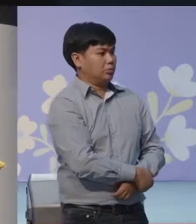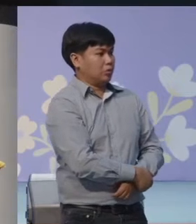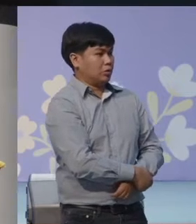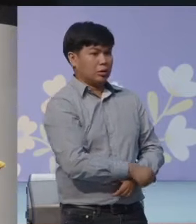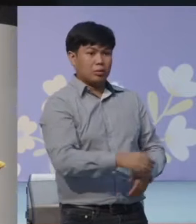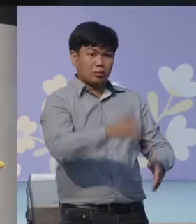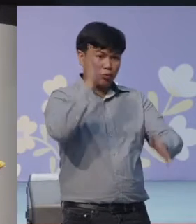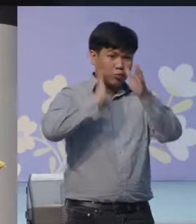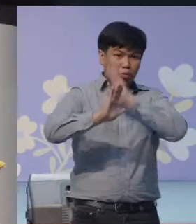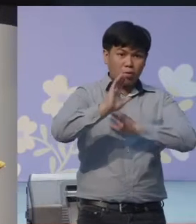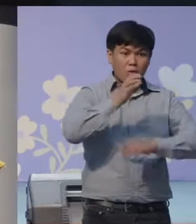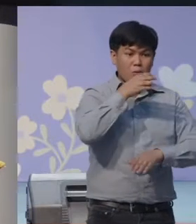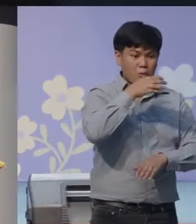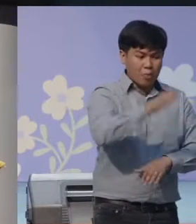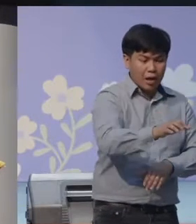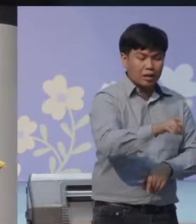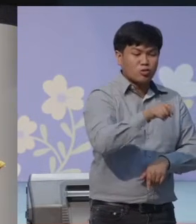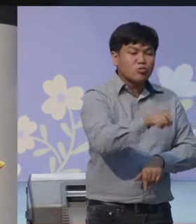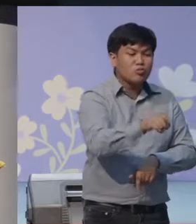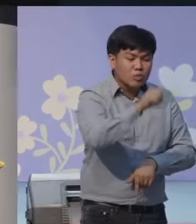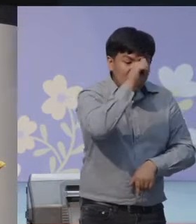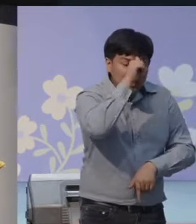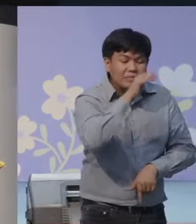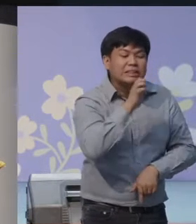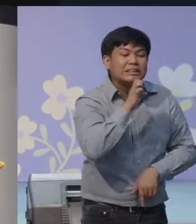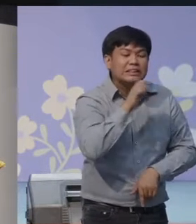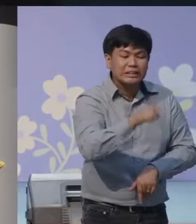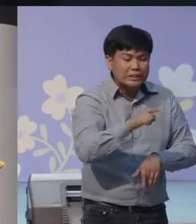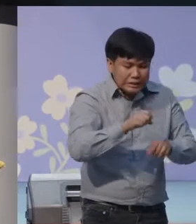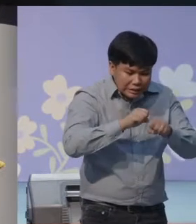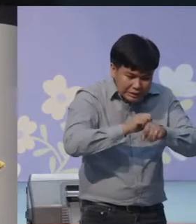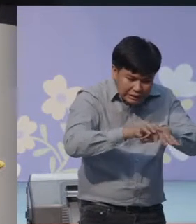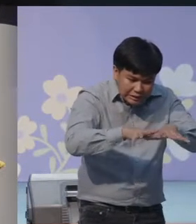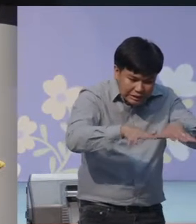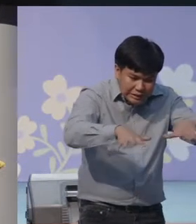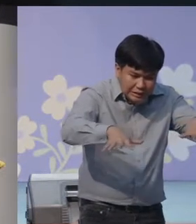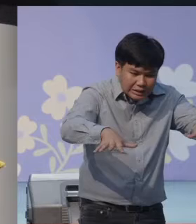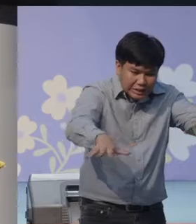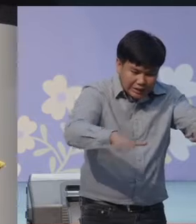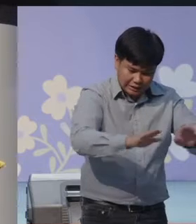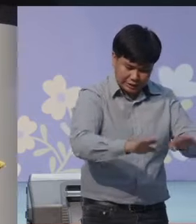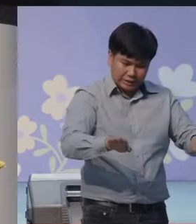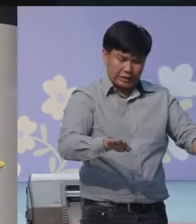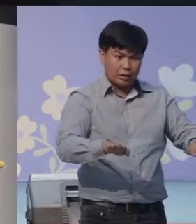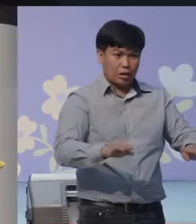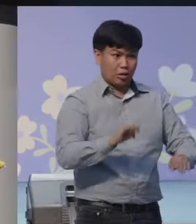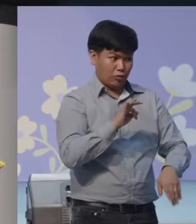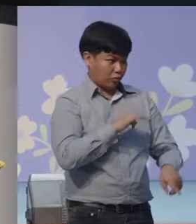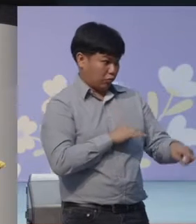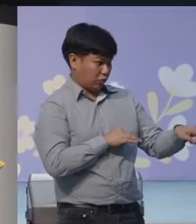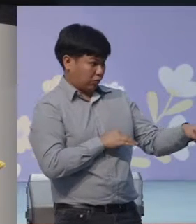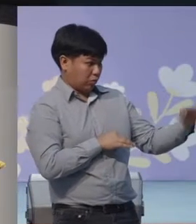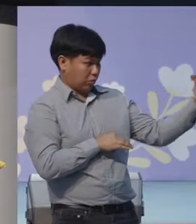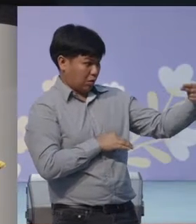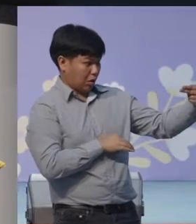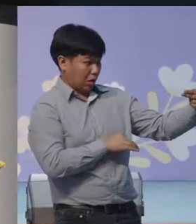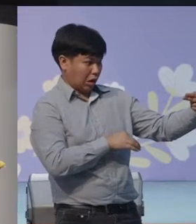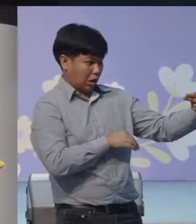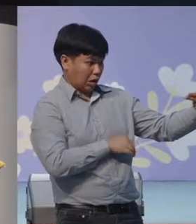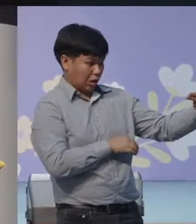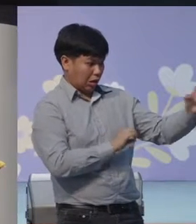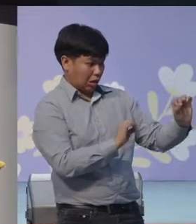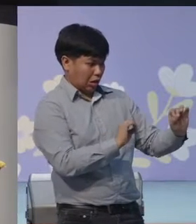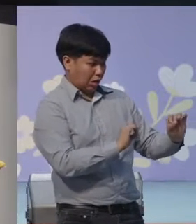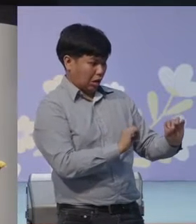magpakadami kayo. Di ba? Kaya kung hindi kayo nakakapagpadami, parang may problema yata. Di ba? Napapahiya yung